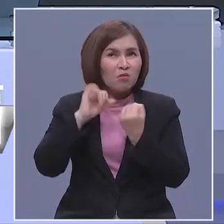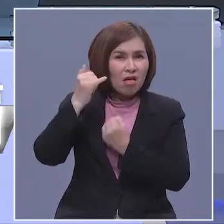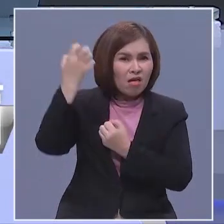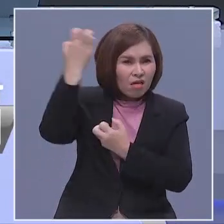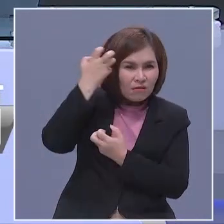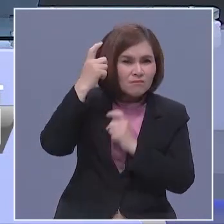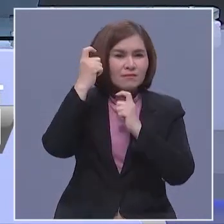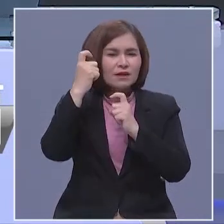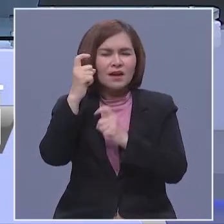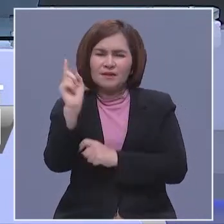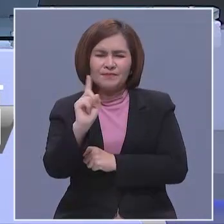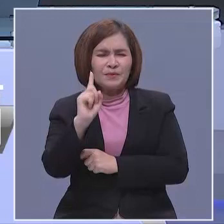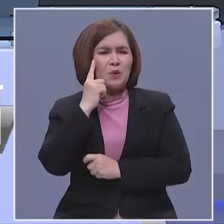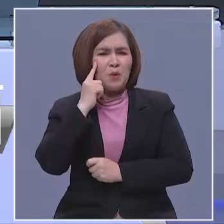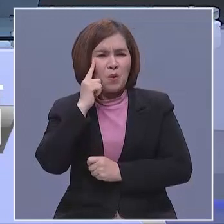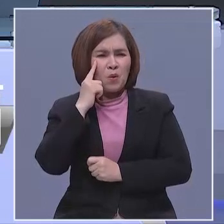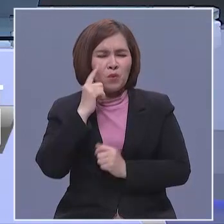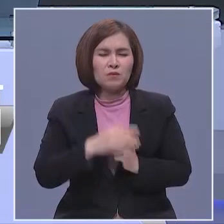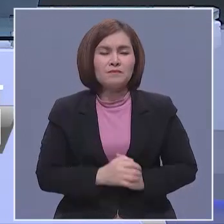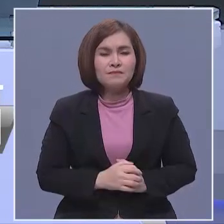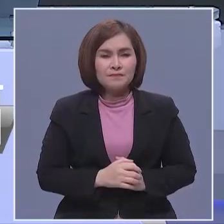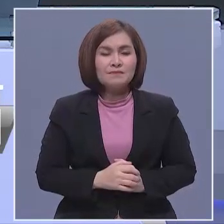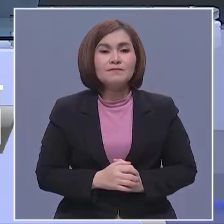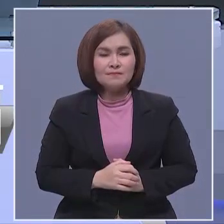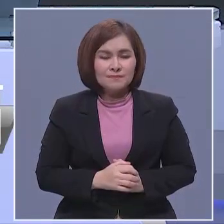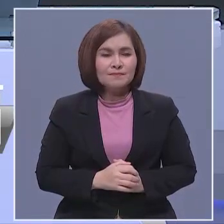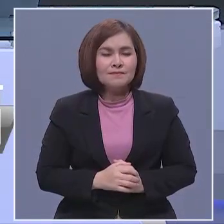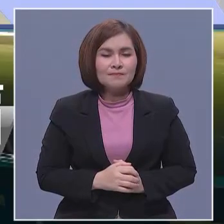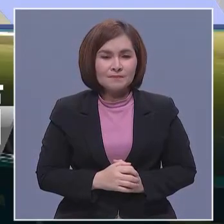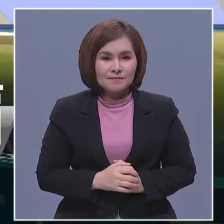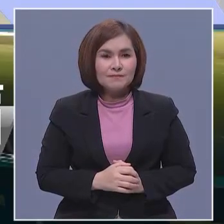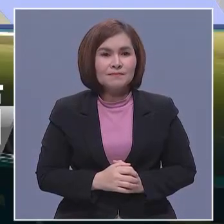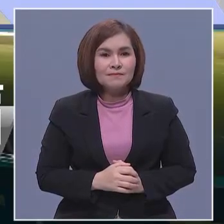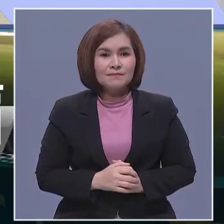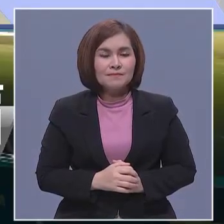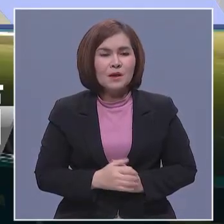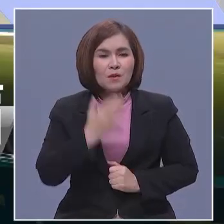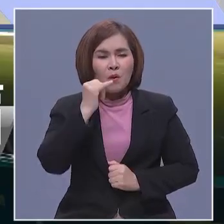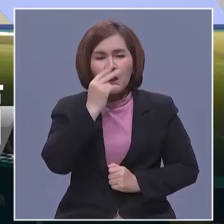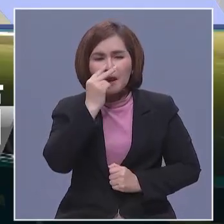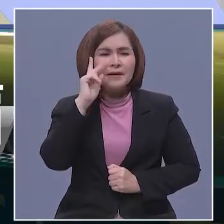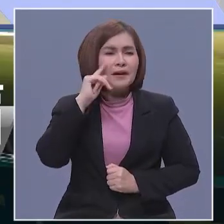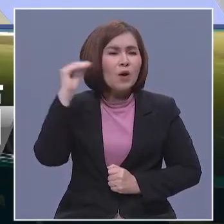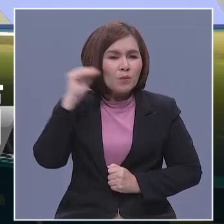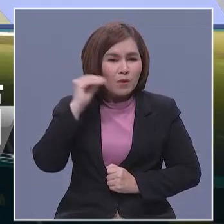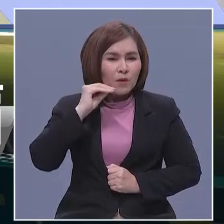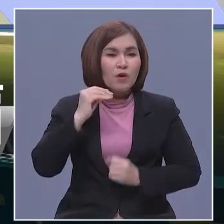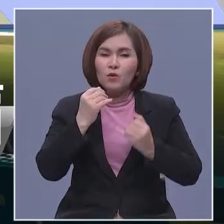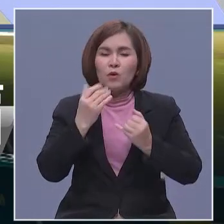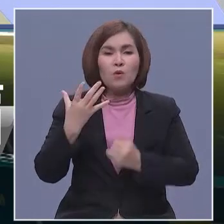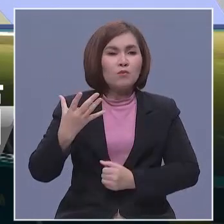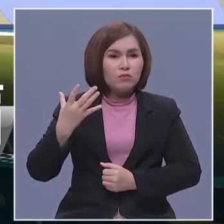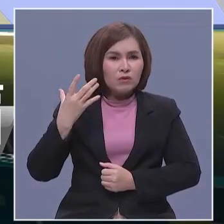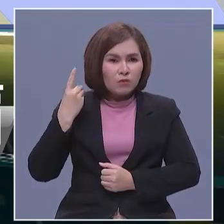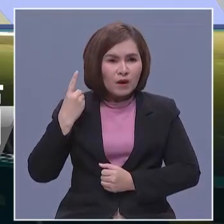หรืออยู่ดีๆอะไรจะถล่มจะทับรถตัวเองไหมจะเกิดอุบัติเหตุไหม มันมีข่าวมาตลอดนะ แล้วล่าสุดอะเมื่อว